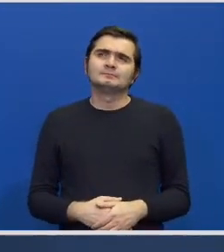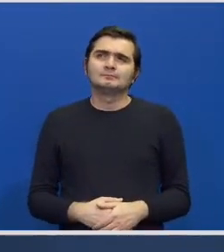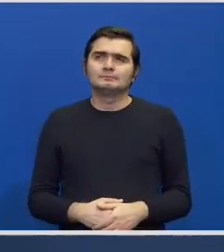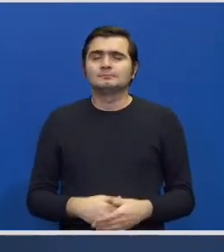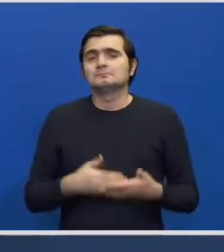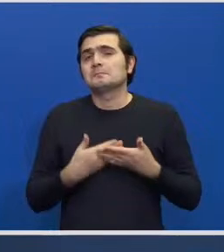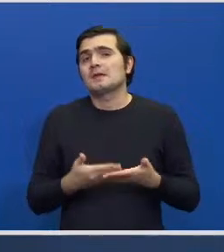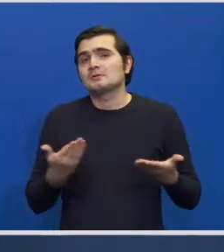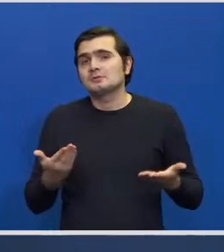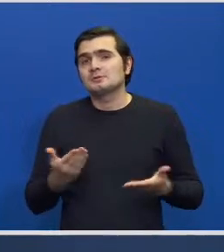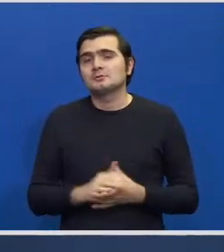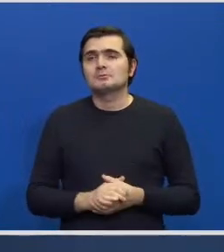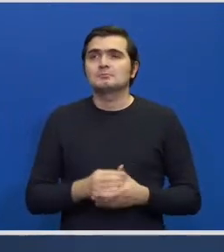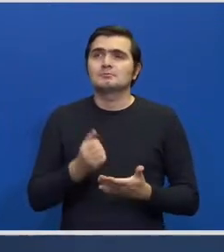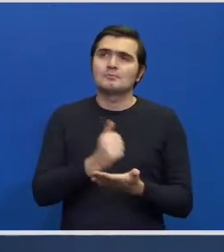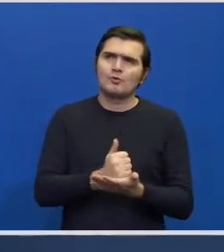plății.